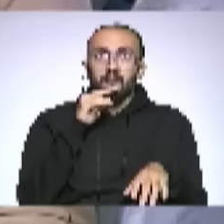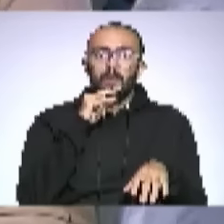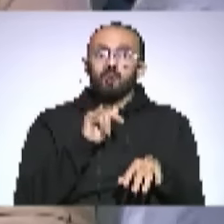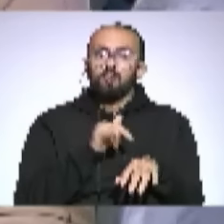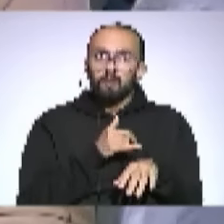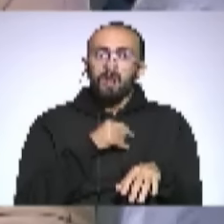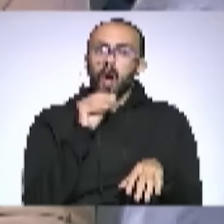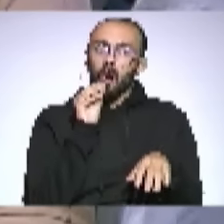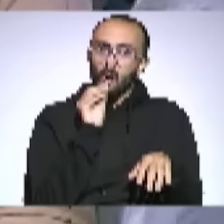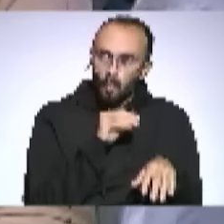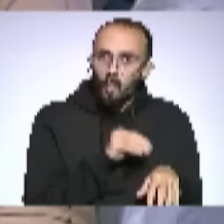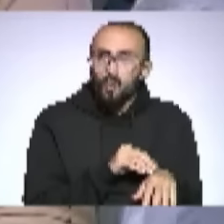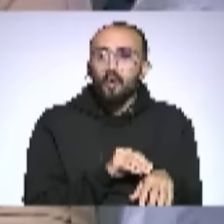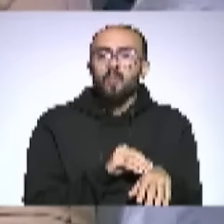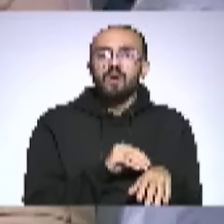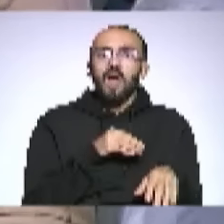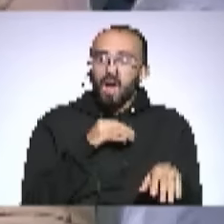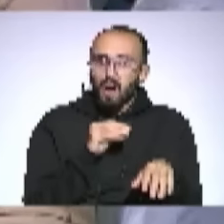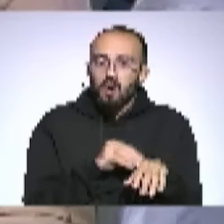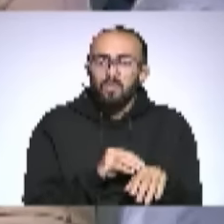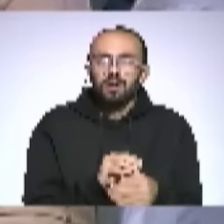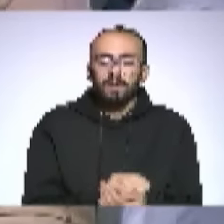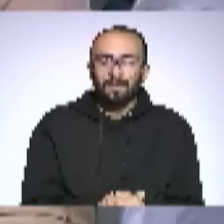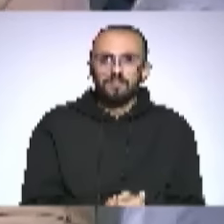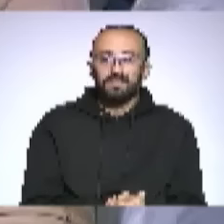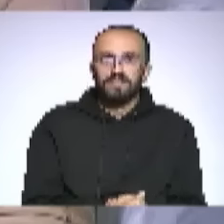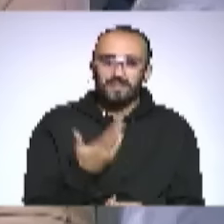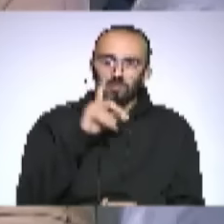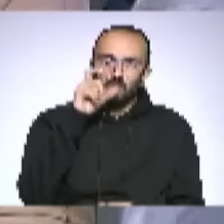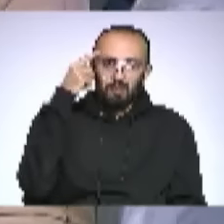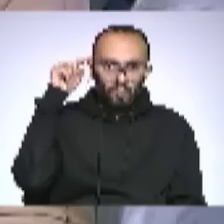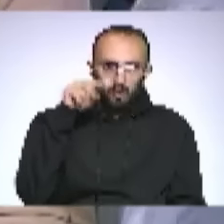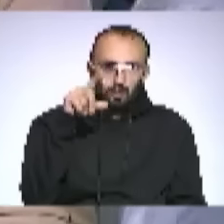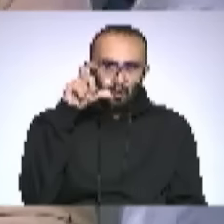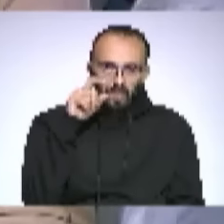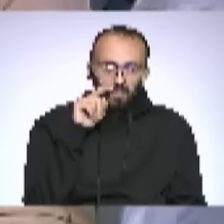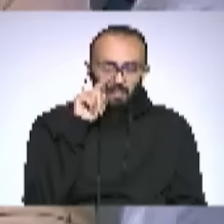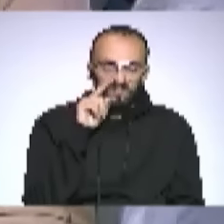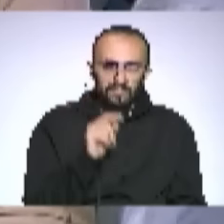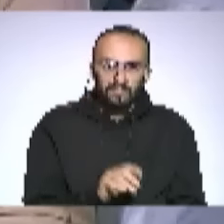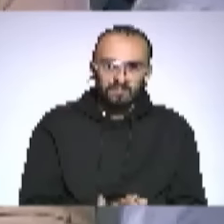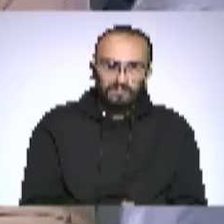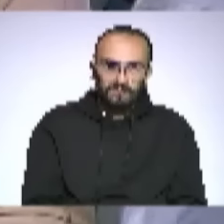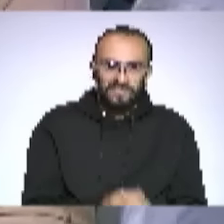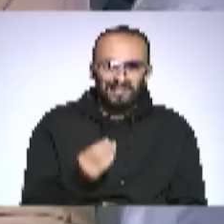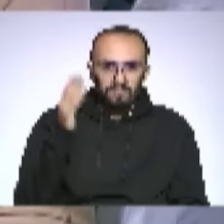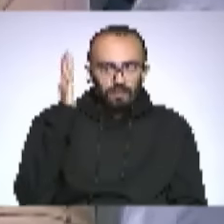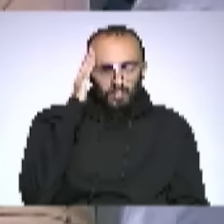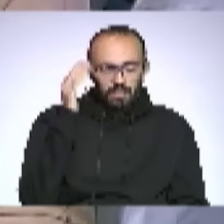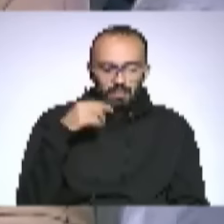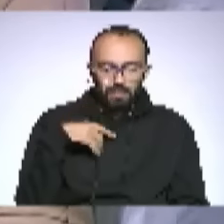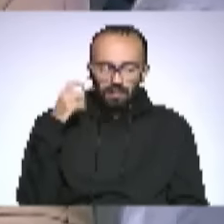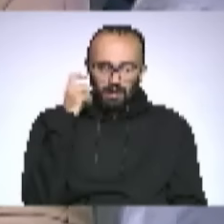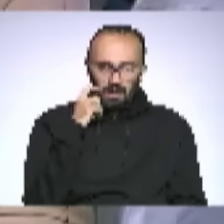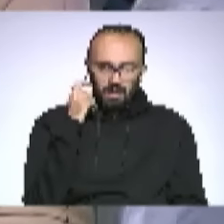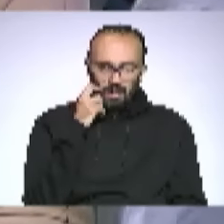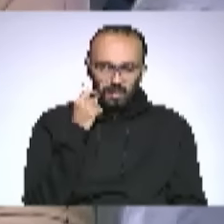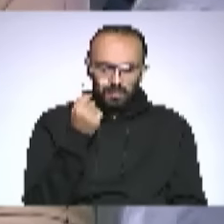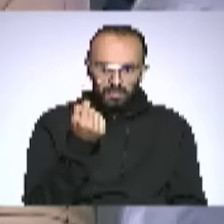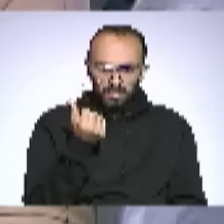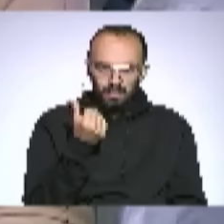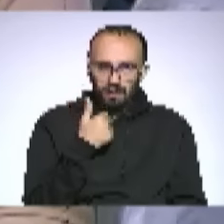وهتقوم بابتزازه بسبب الصور دي انا يا سيدنا دلوقتي ابتديت اقلق بعد ما كنت اطمنت له